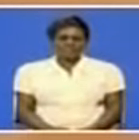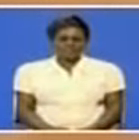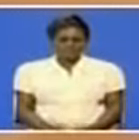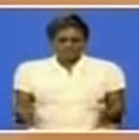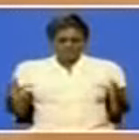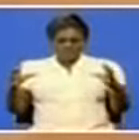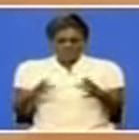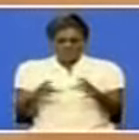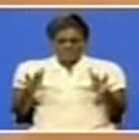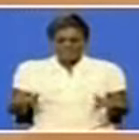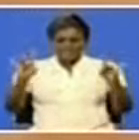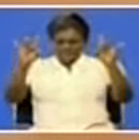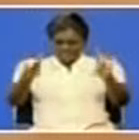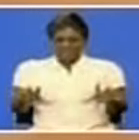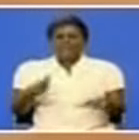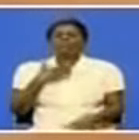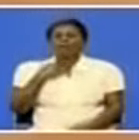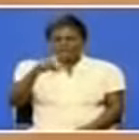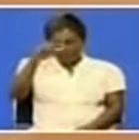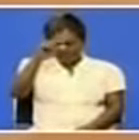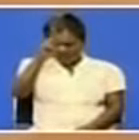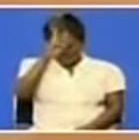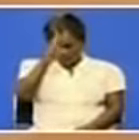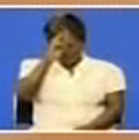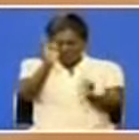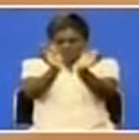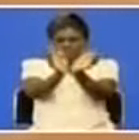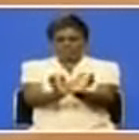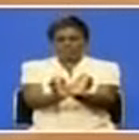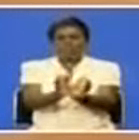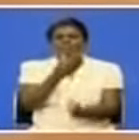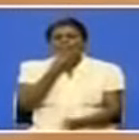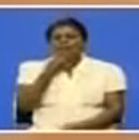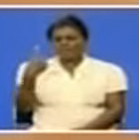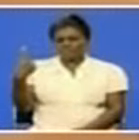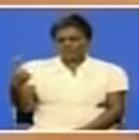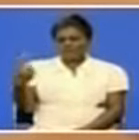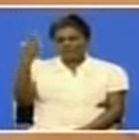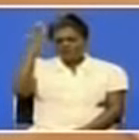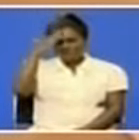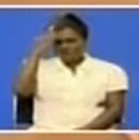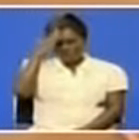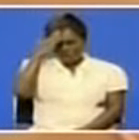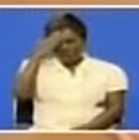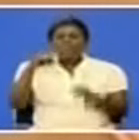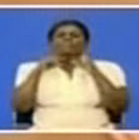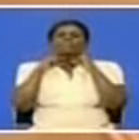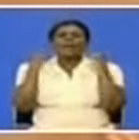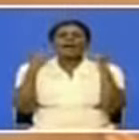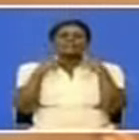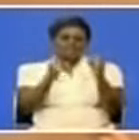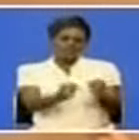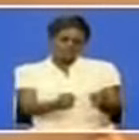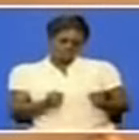Wakazi wa mji wa Kitengela wamewataka maafisa wa polisi kumtia nguvuni bwana mmoja wa eneo hilo ambaye anajulikana kama mchungaji wa kanisa